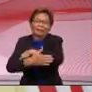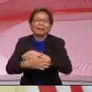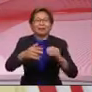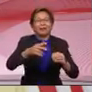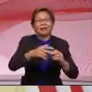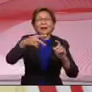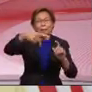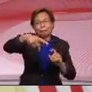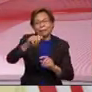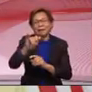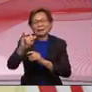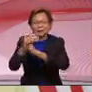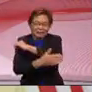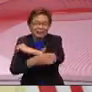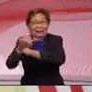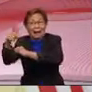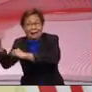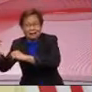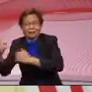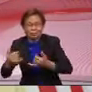dalam proses penghantaran.